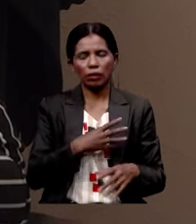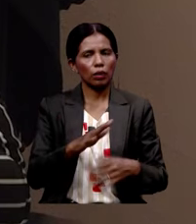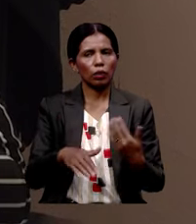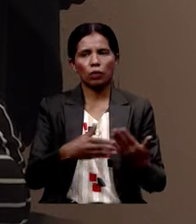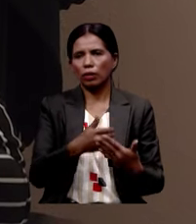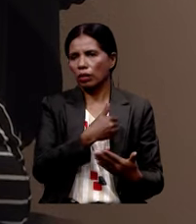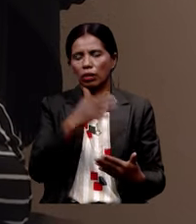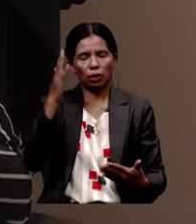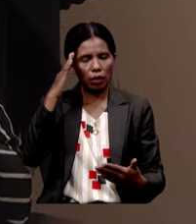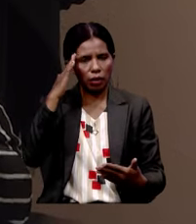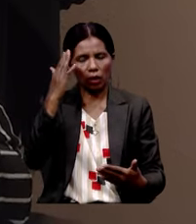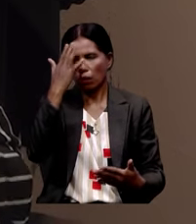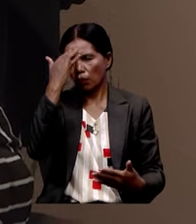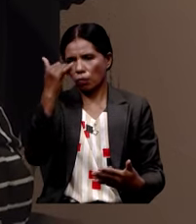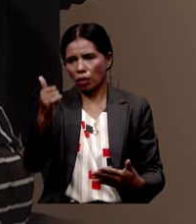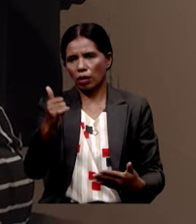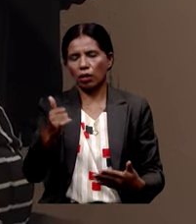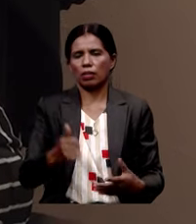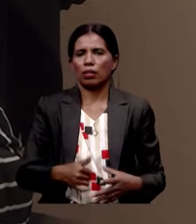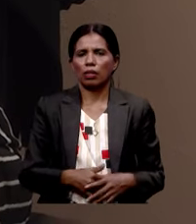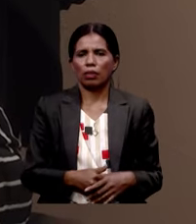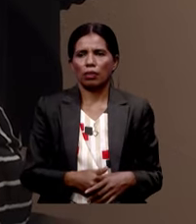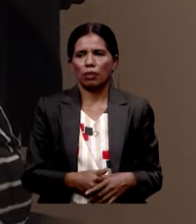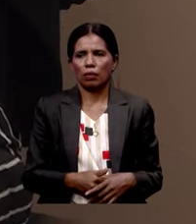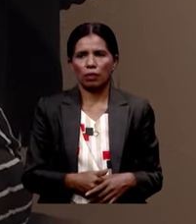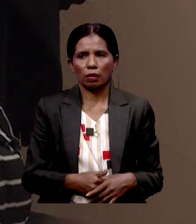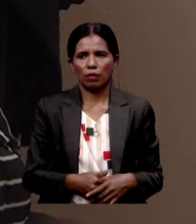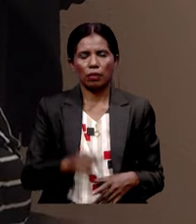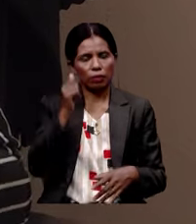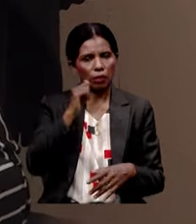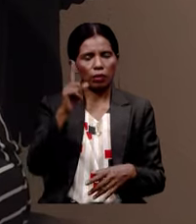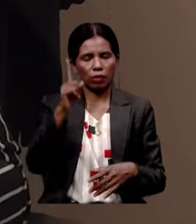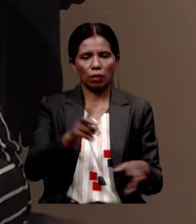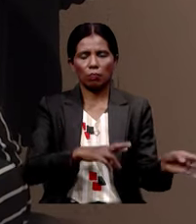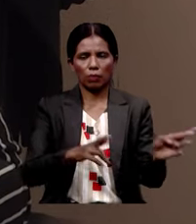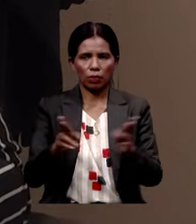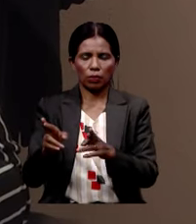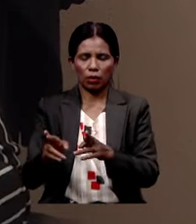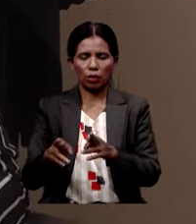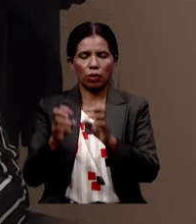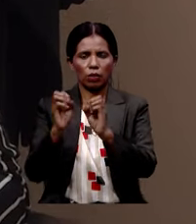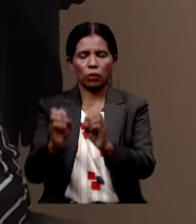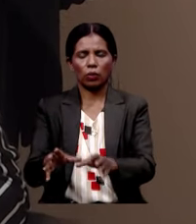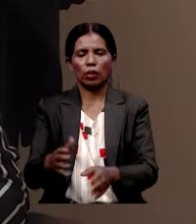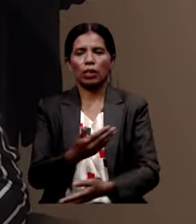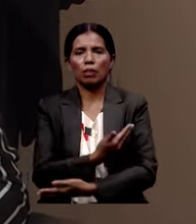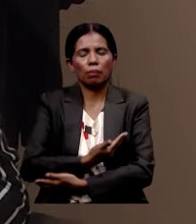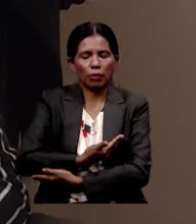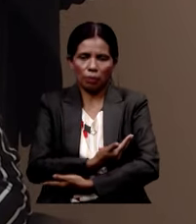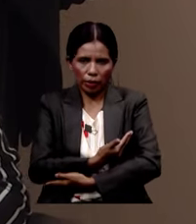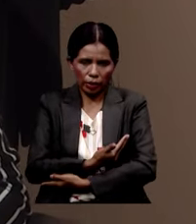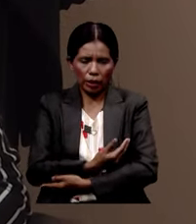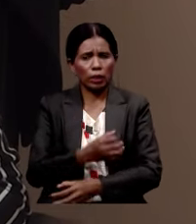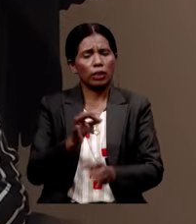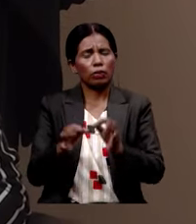sidau hatene dia tama sera wa kumia nia feto ida pronto atu soe ninia wan e se